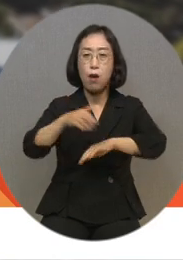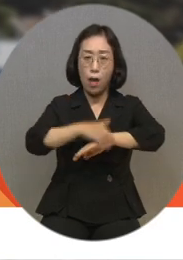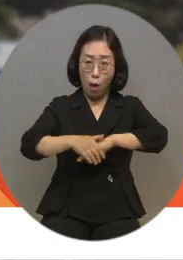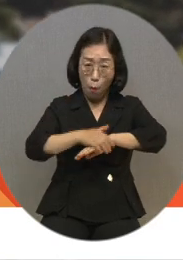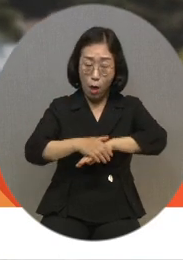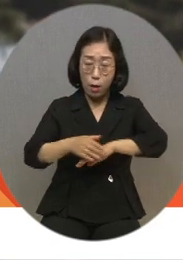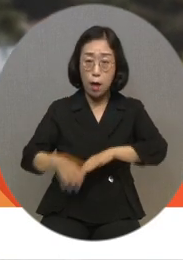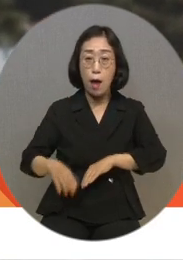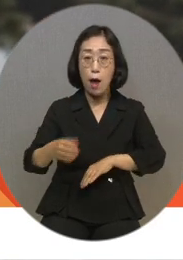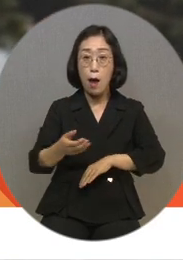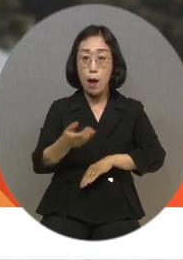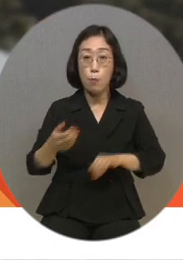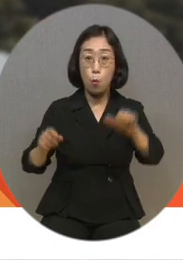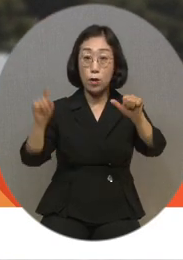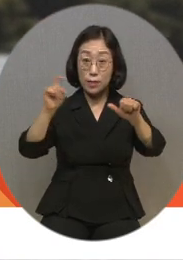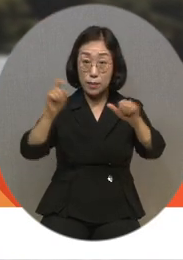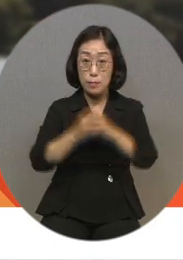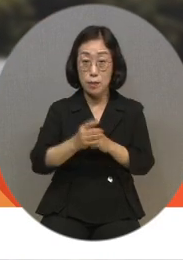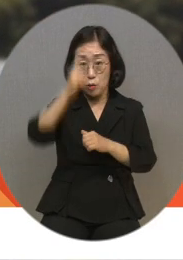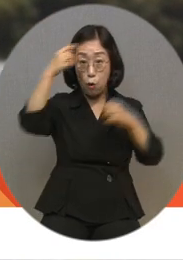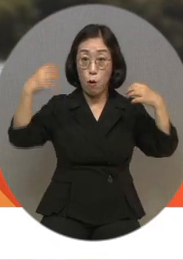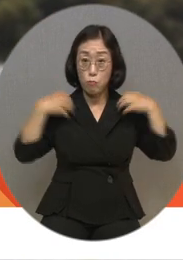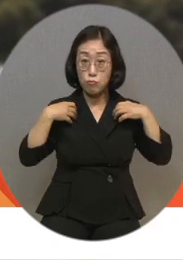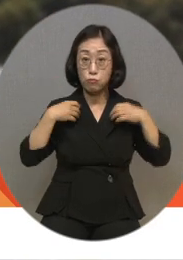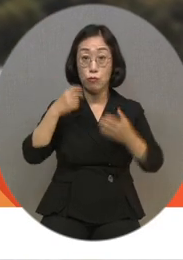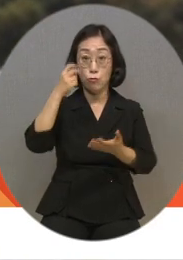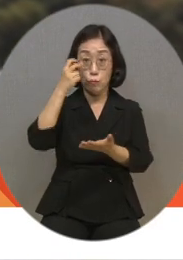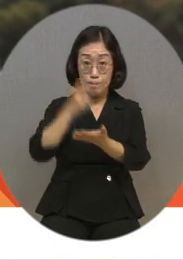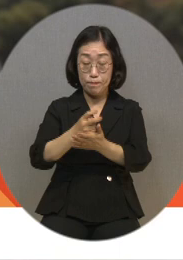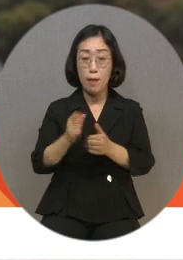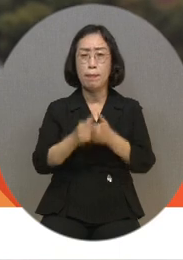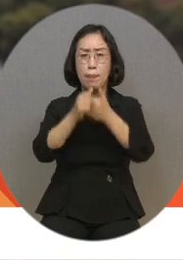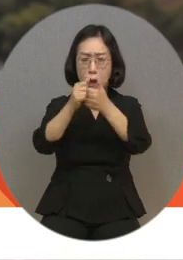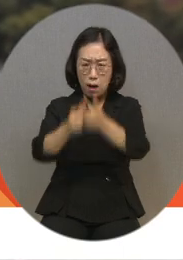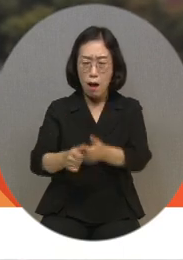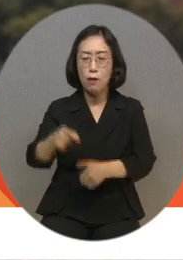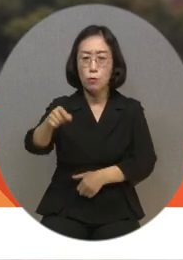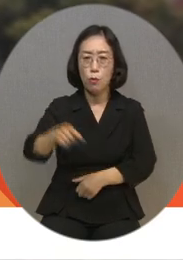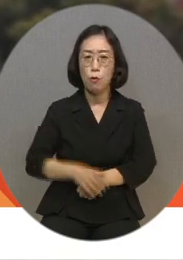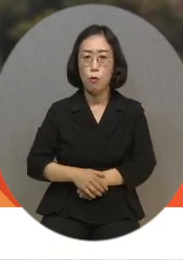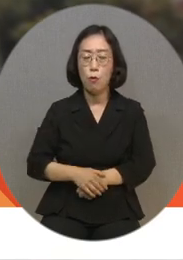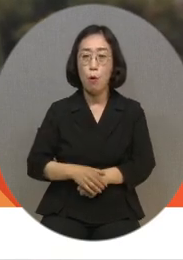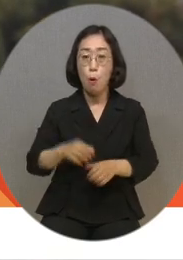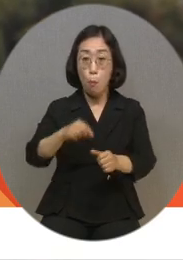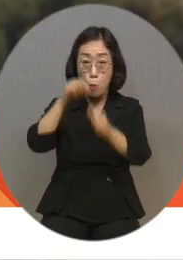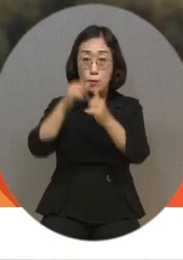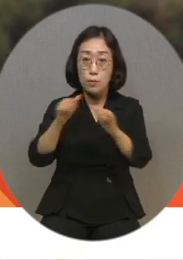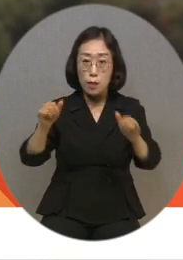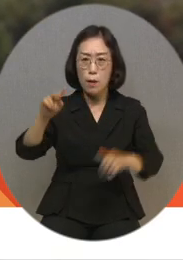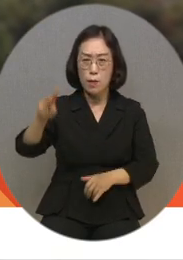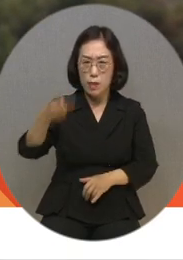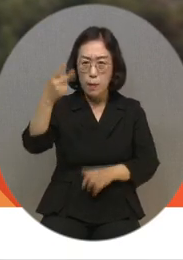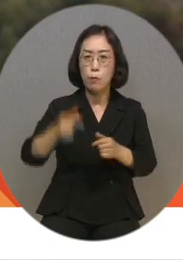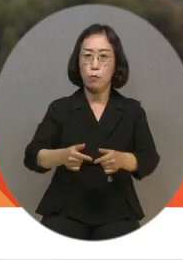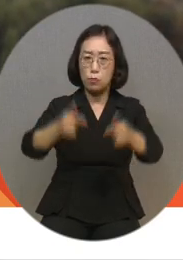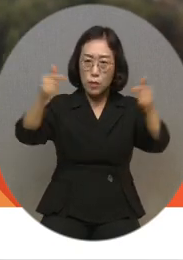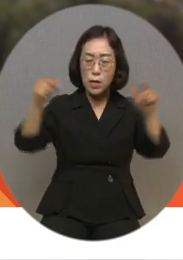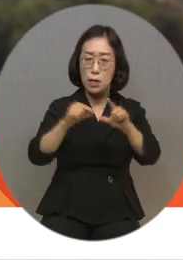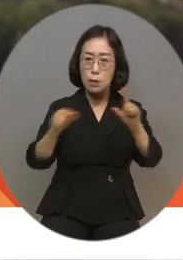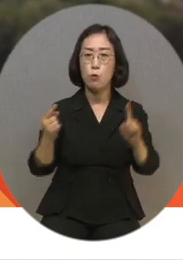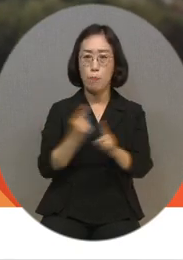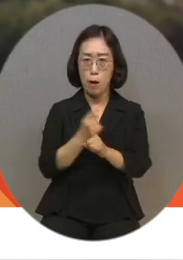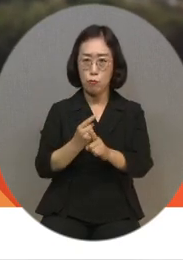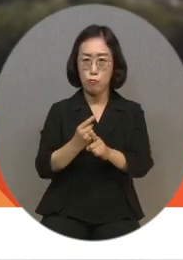전북대는 지난 10일 교육부 정책에 따라 모집 정원을 10명에서 200명으로 증원하는 학치 일부